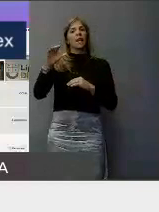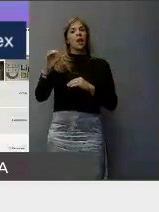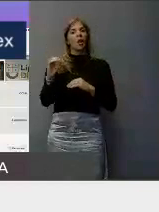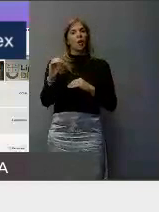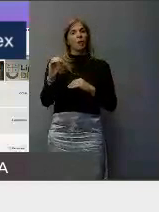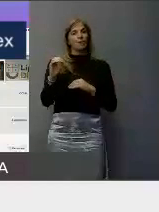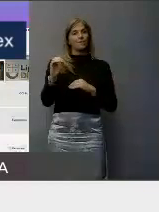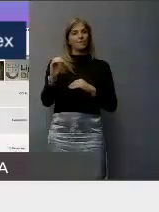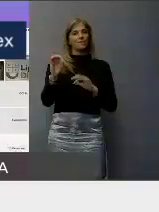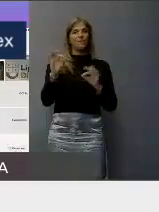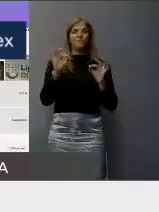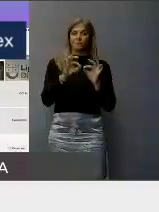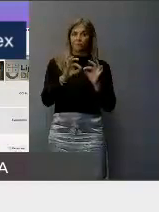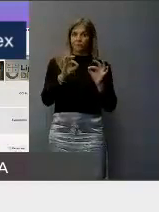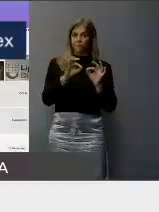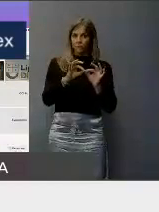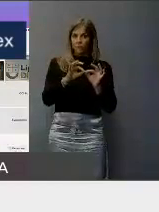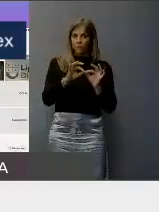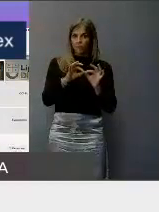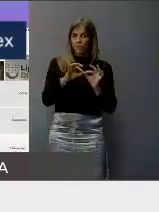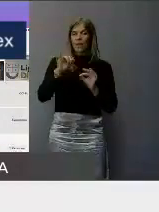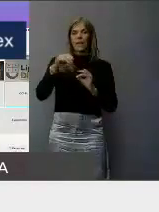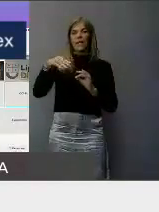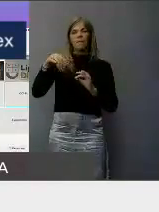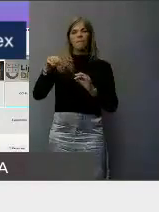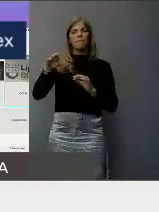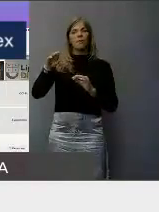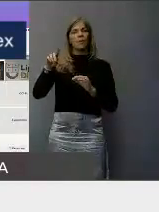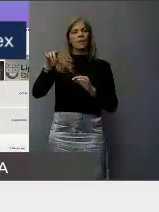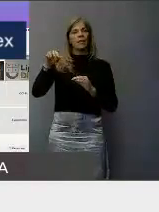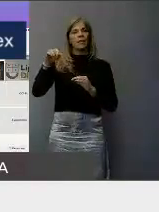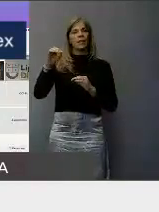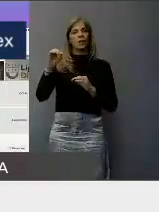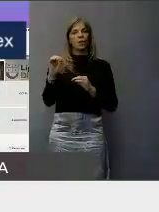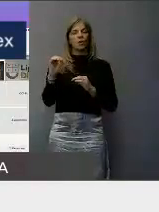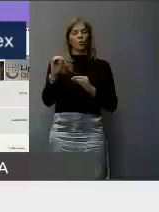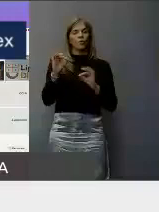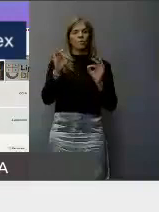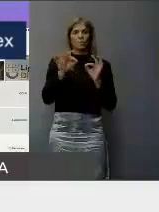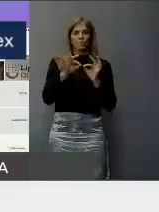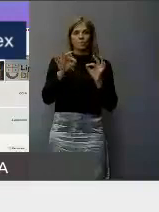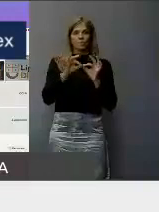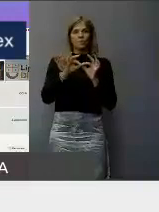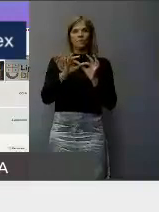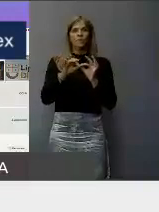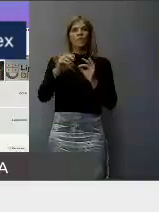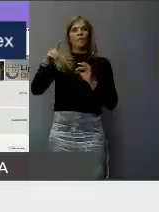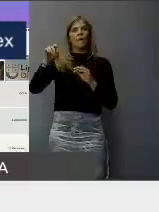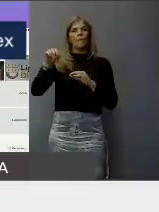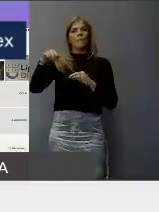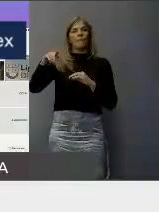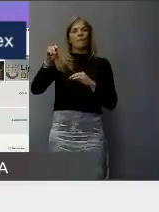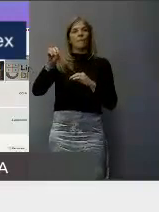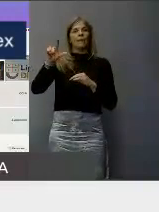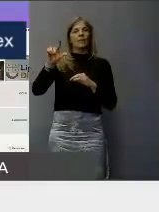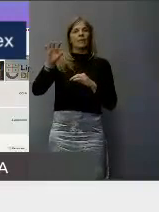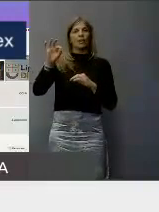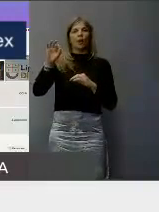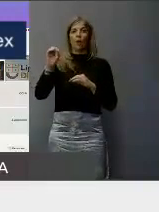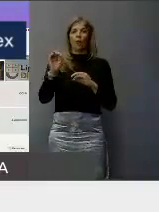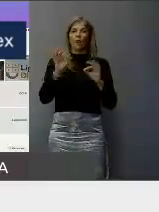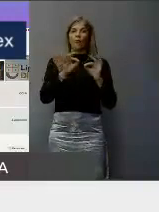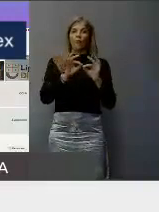favorevole consigliere immordino favorevole consigliere pandolfo favorevole